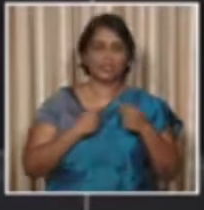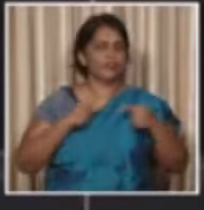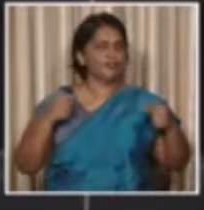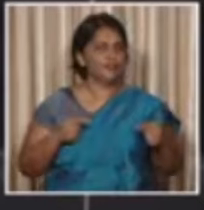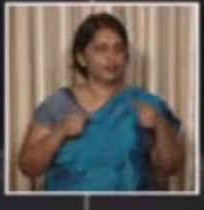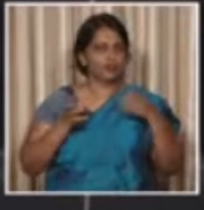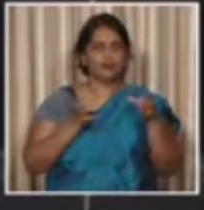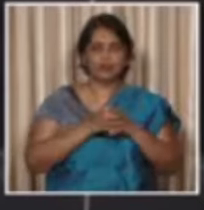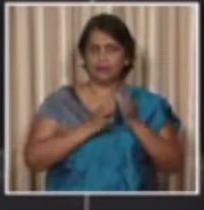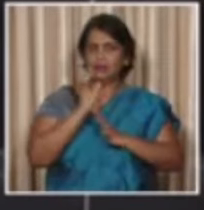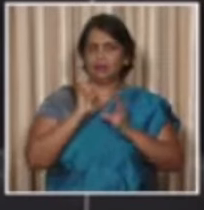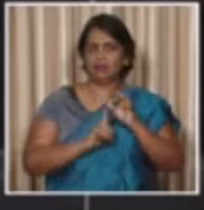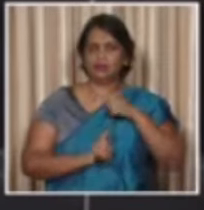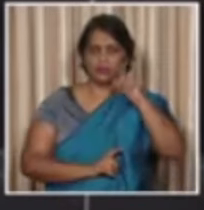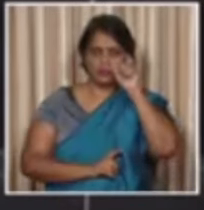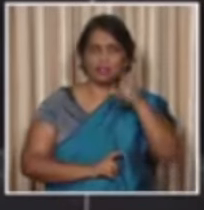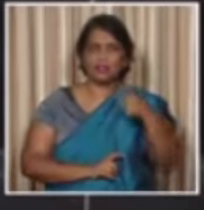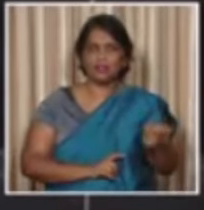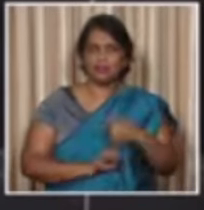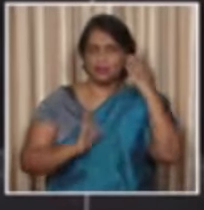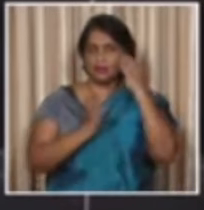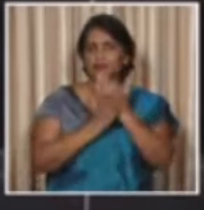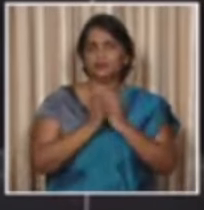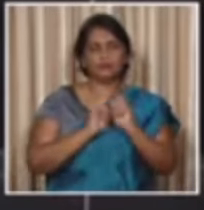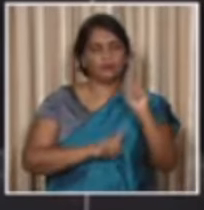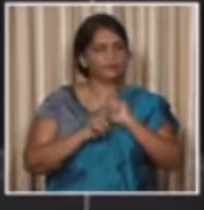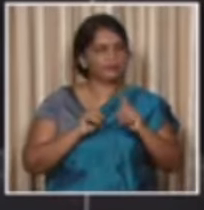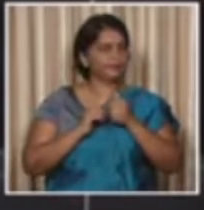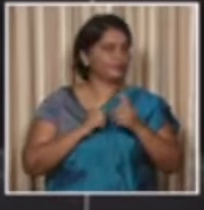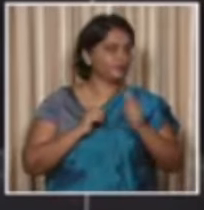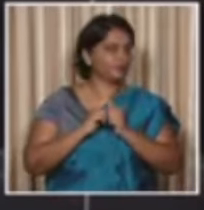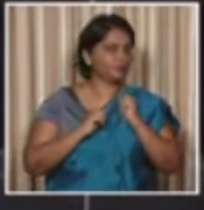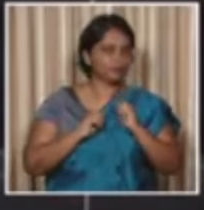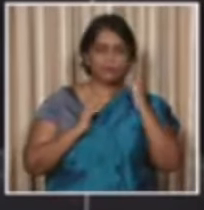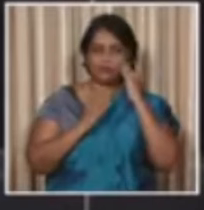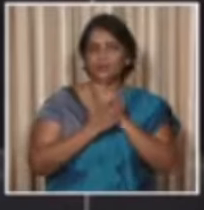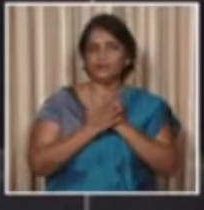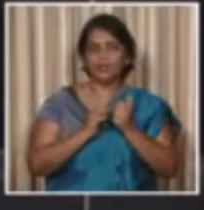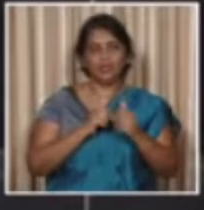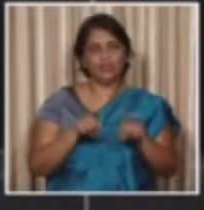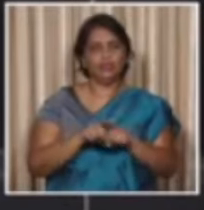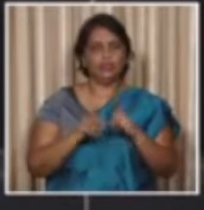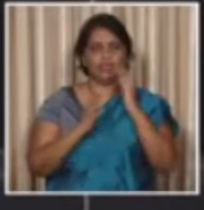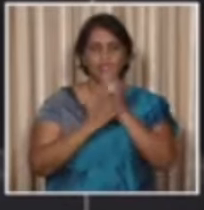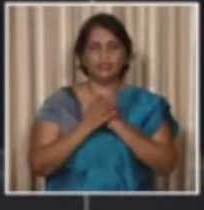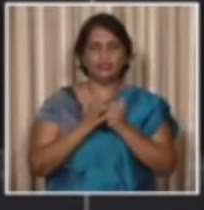පක්ෂ මන්ත්‍රීවරු දැක්කා එදින පාර්ලිමේන්තුවේ සිදු වුණ දේ. එදින පාර්ලිමේන්තුවේ